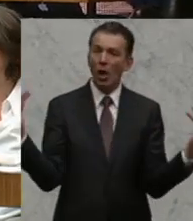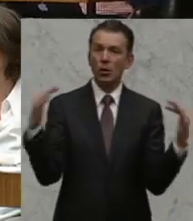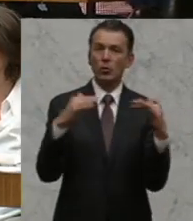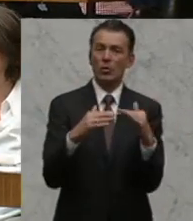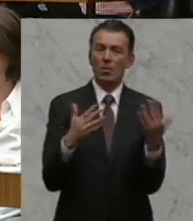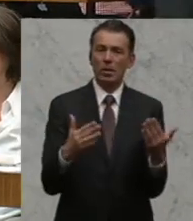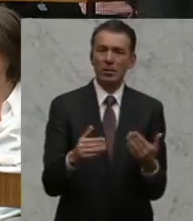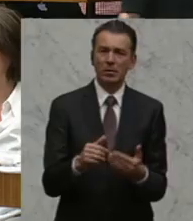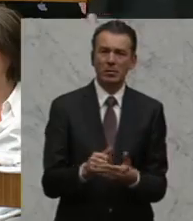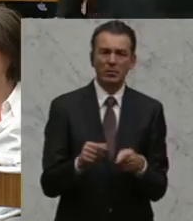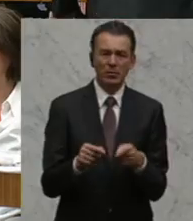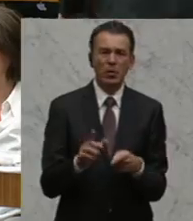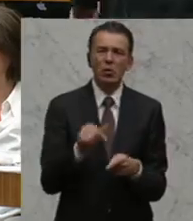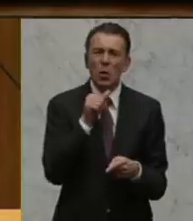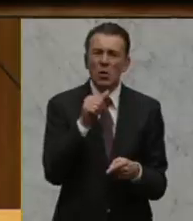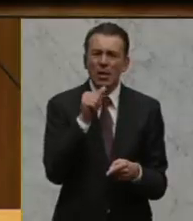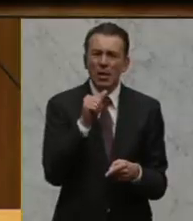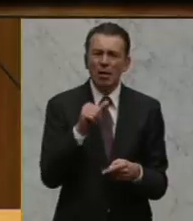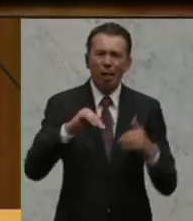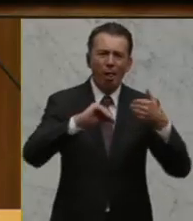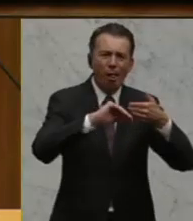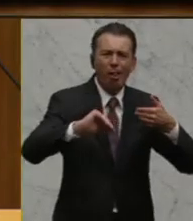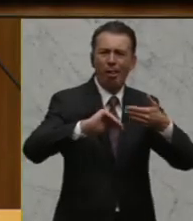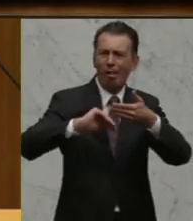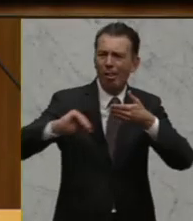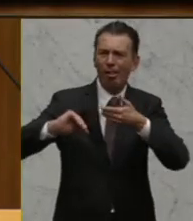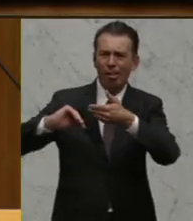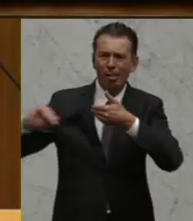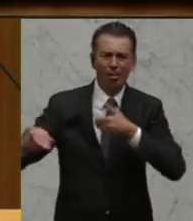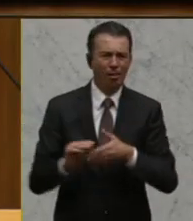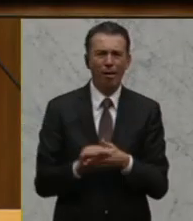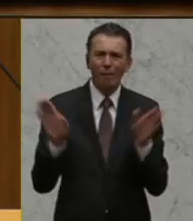Platz für geistigen Separatismus, Grenzen, Mauern,